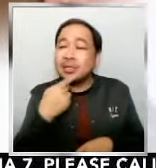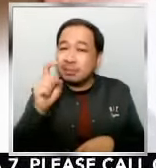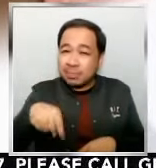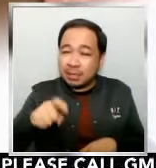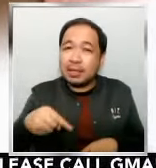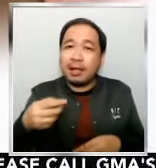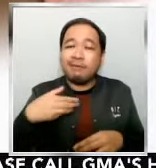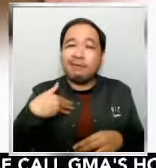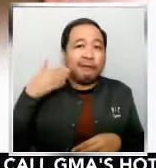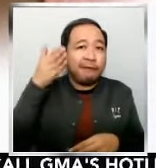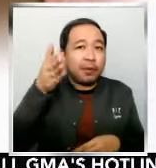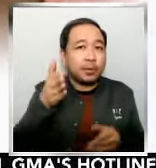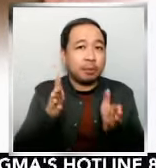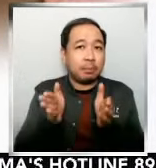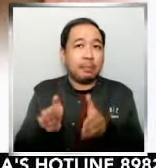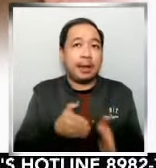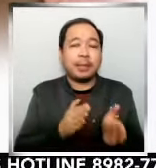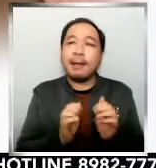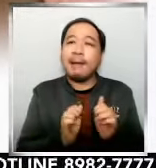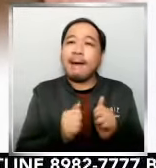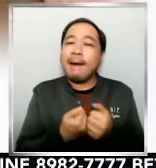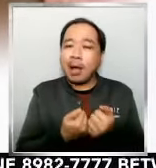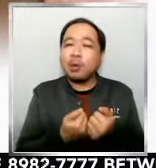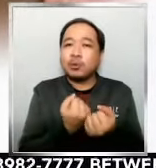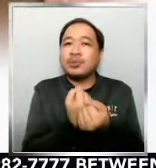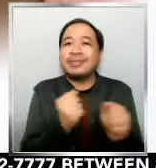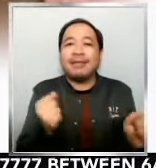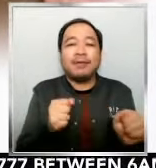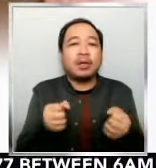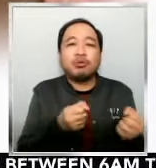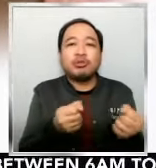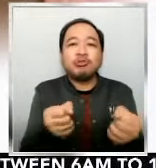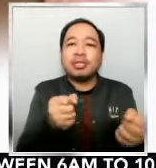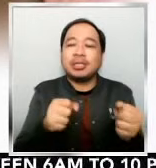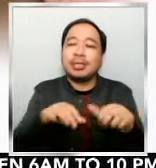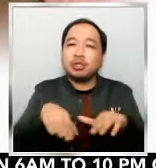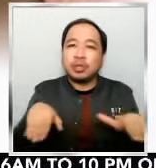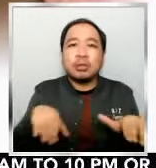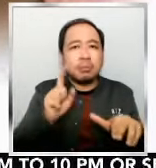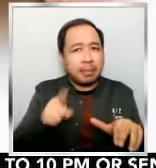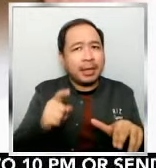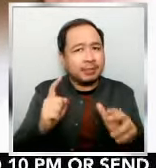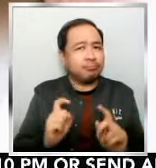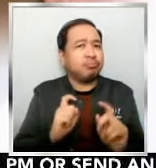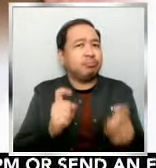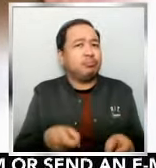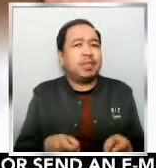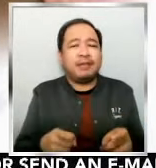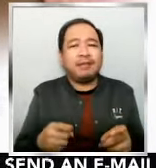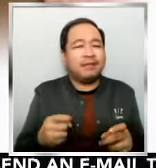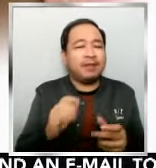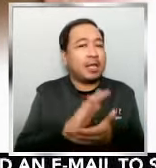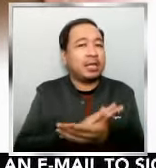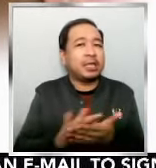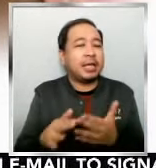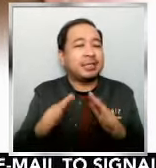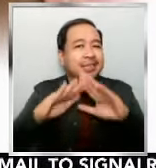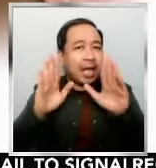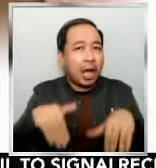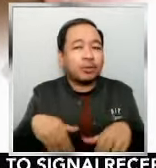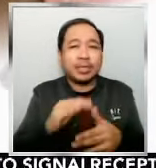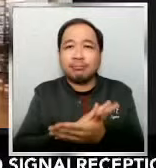mga maililigtas na batang hamog. Dapat daw bigyan sila ng disenteng tirahan at maayos na edukasyon para masigurong maayos ang